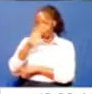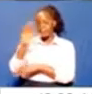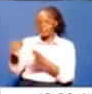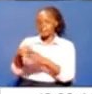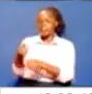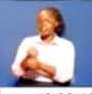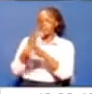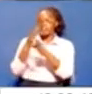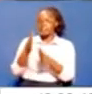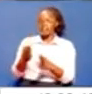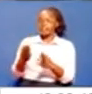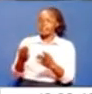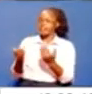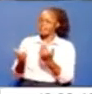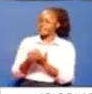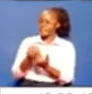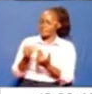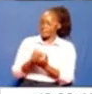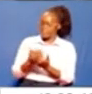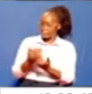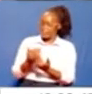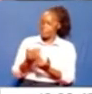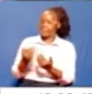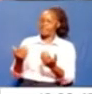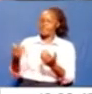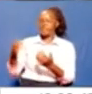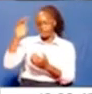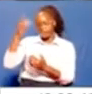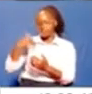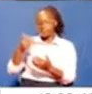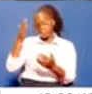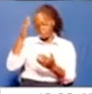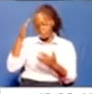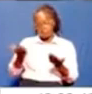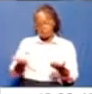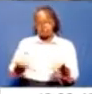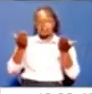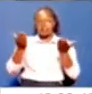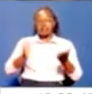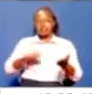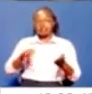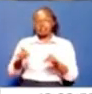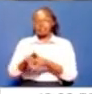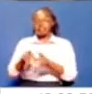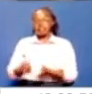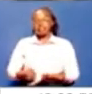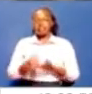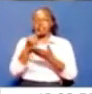stakeholders watuangalie tujue file tutainua hii soko, wamama tuinuke pia tujisaidie.